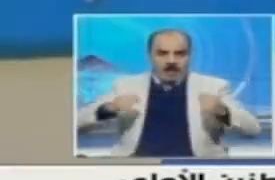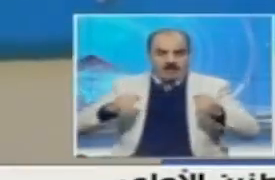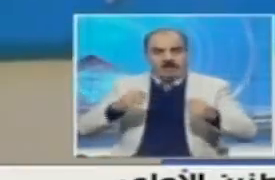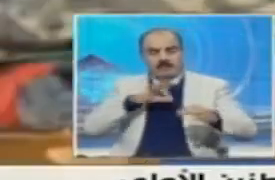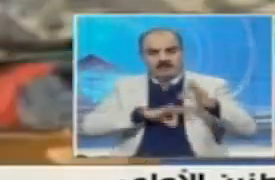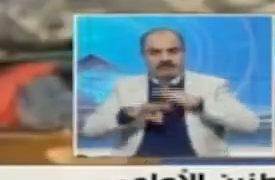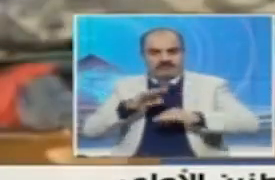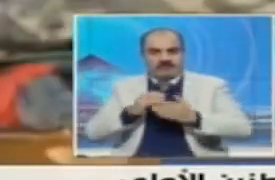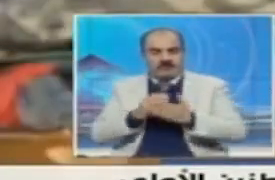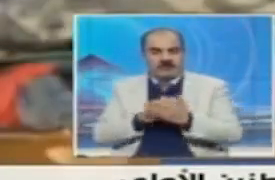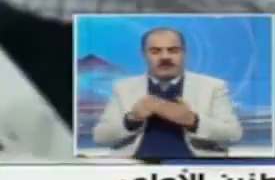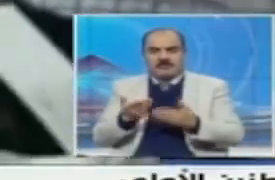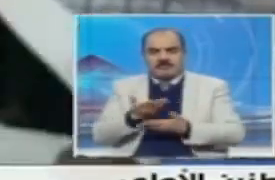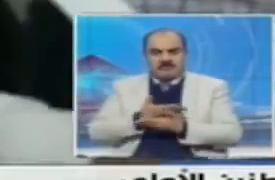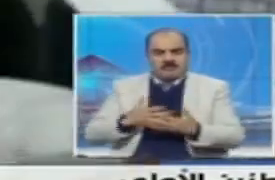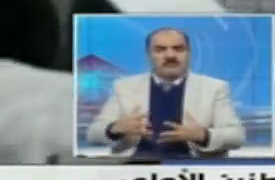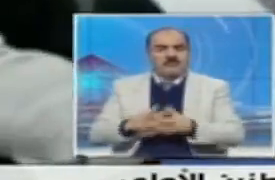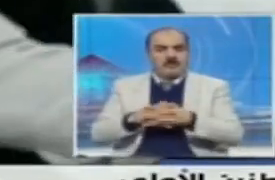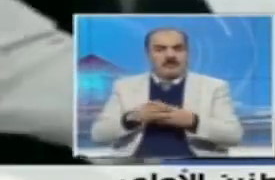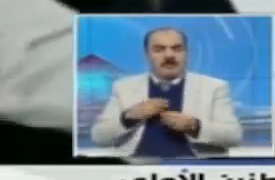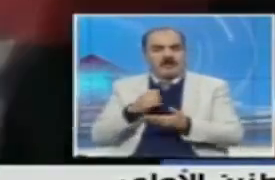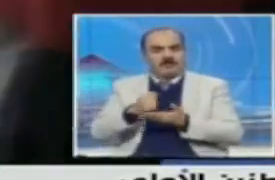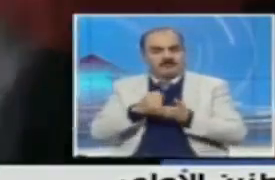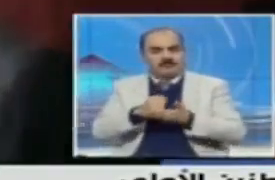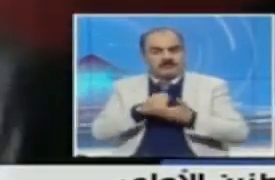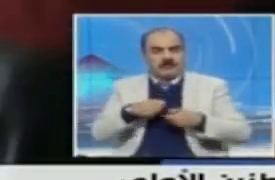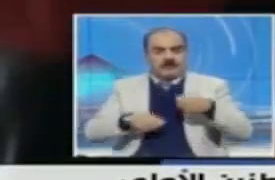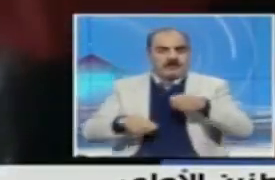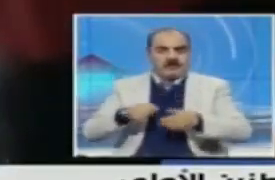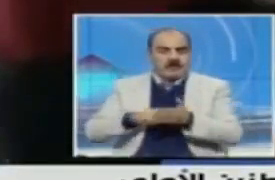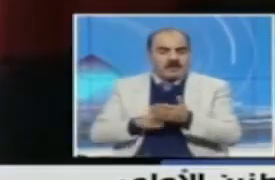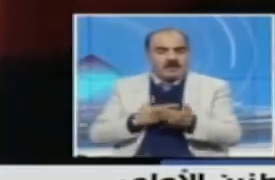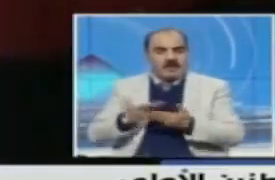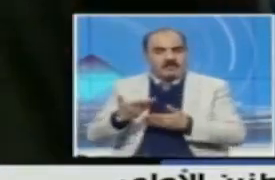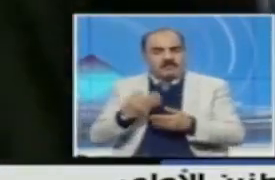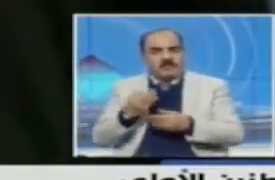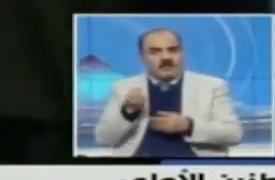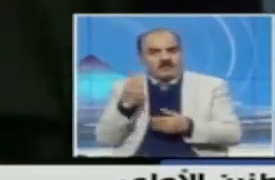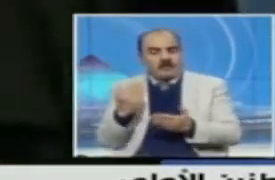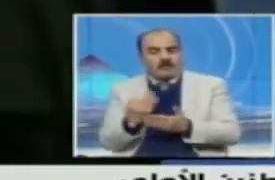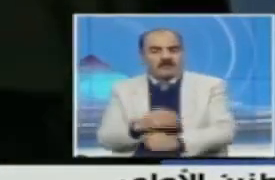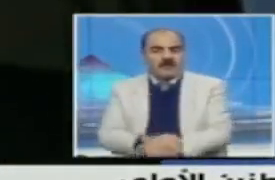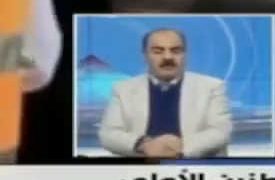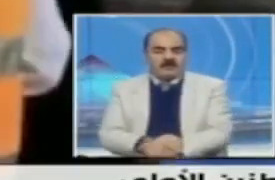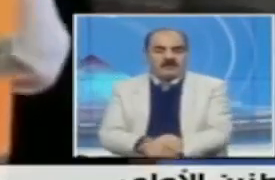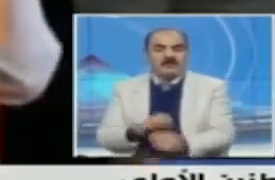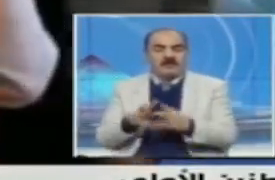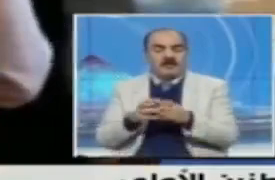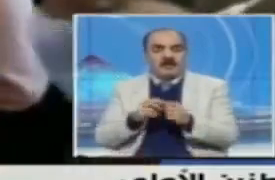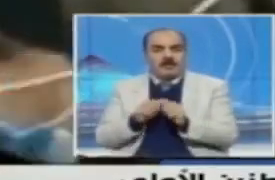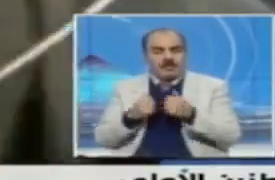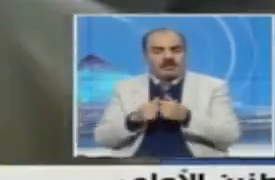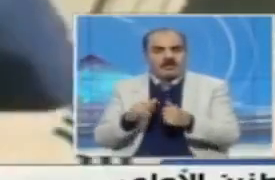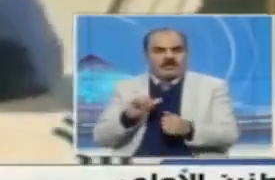من برامج الحماية الاجتماعية وإعداد حزمة تدخلات رعاية اجتماعية استثنائية تراعي ظروف الأسر